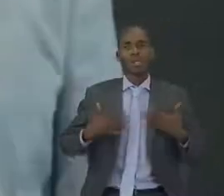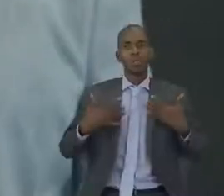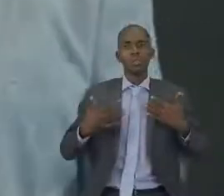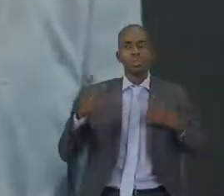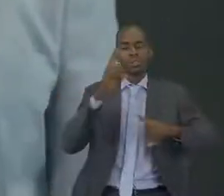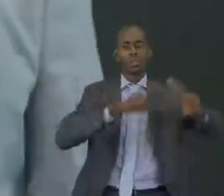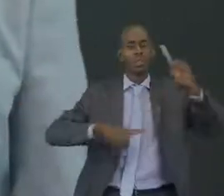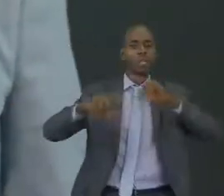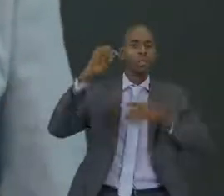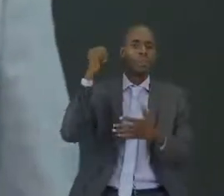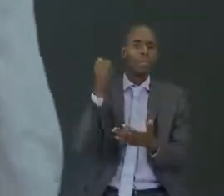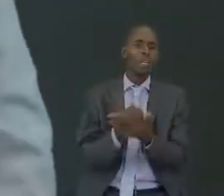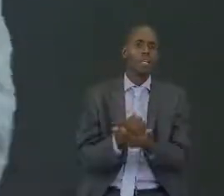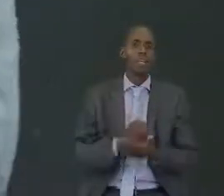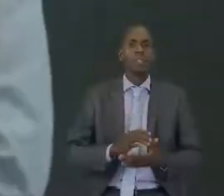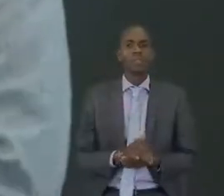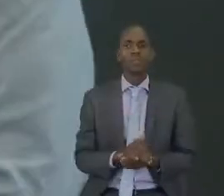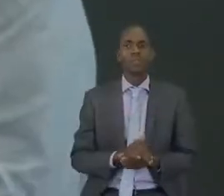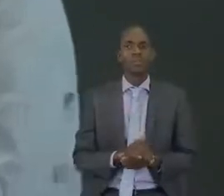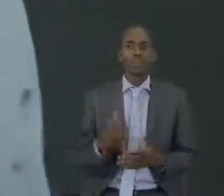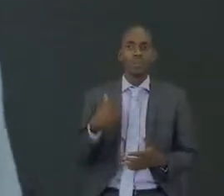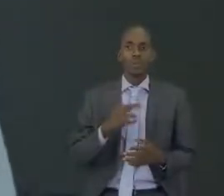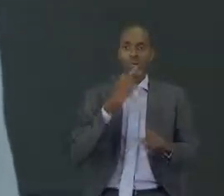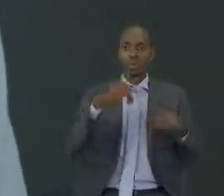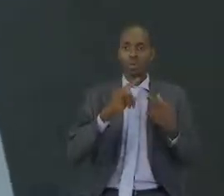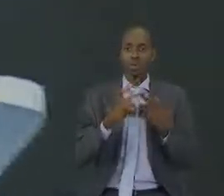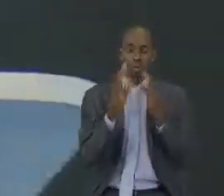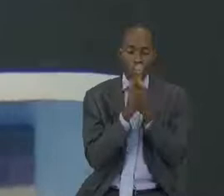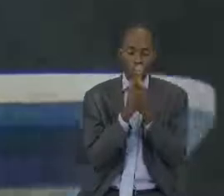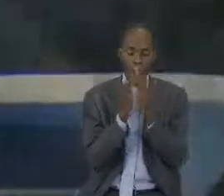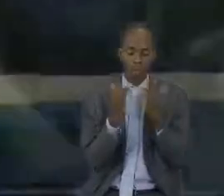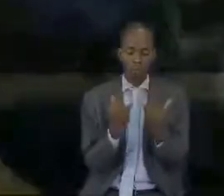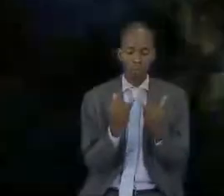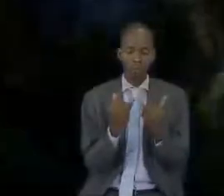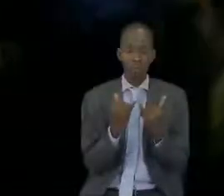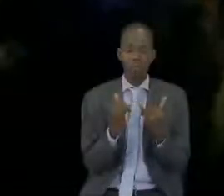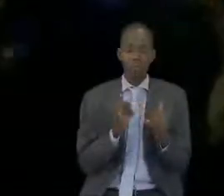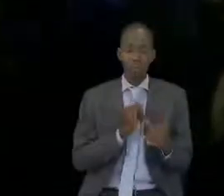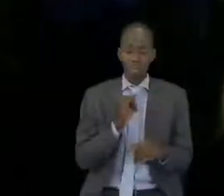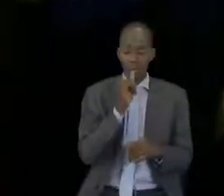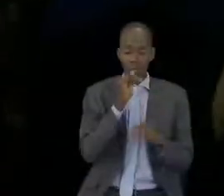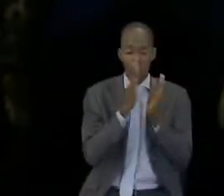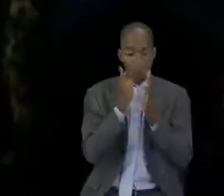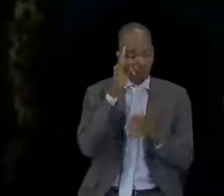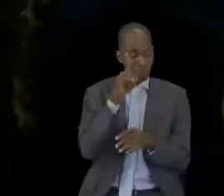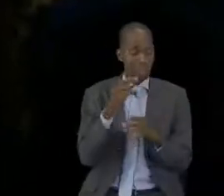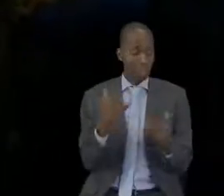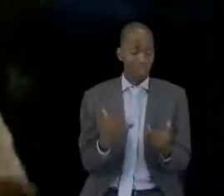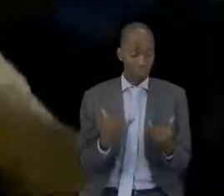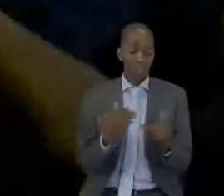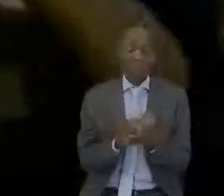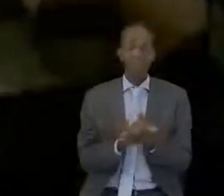Amen. Nous allons prier ensemble. Je prie pour vous maintenant.